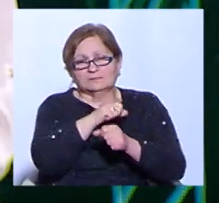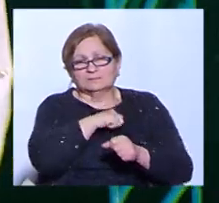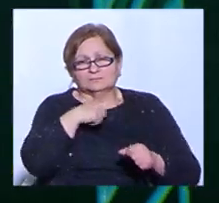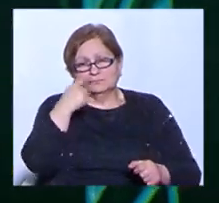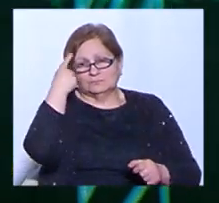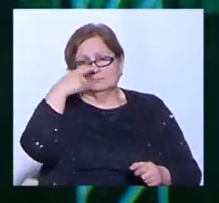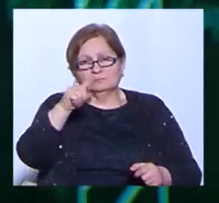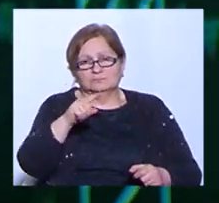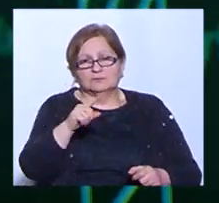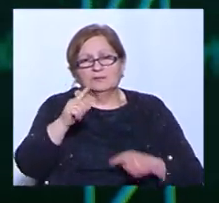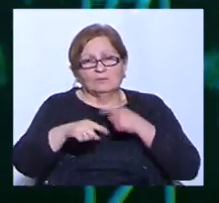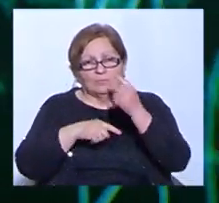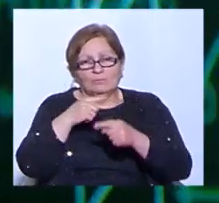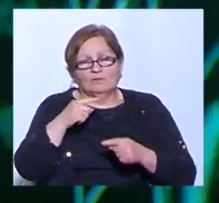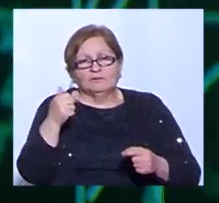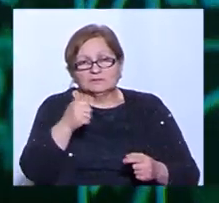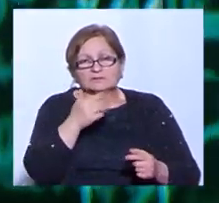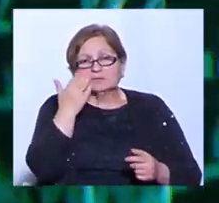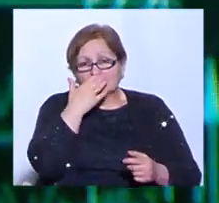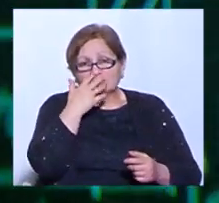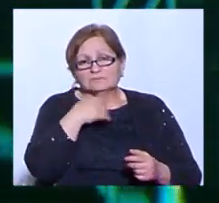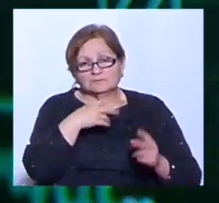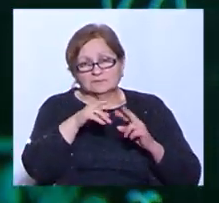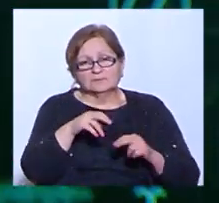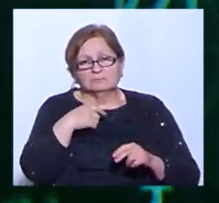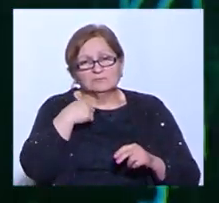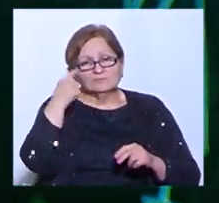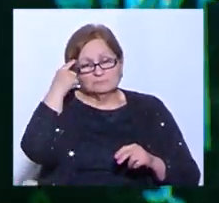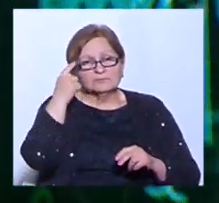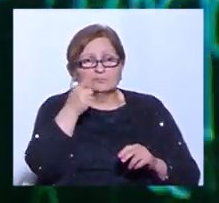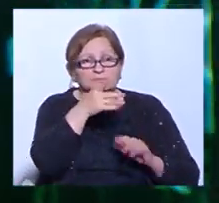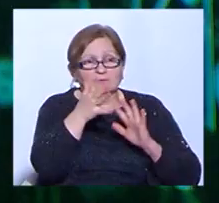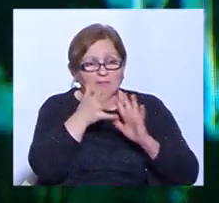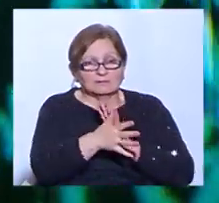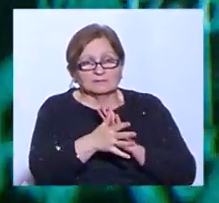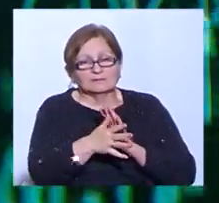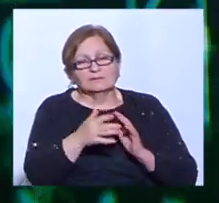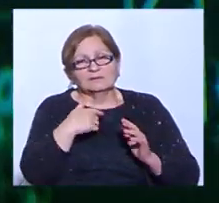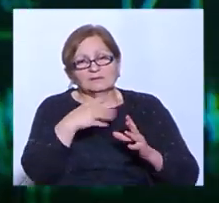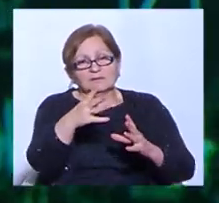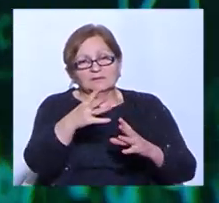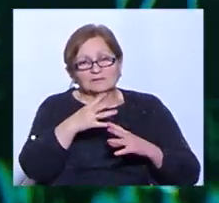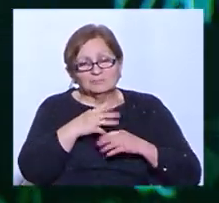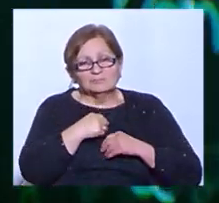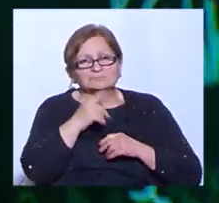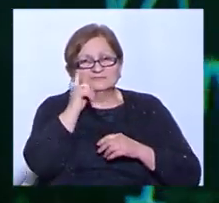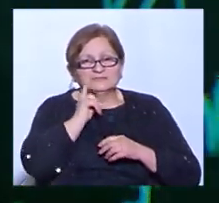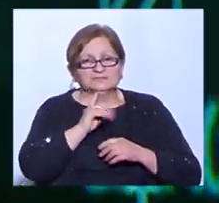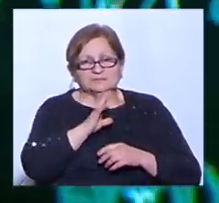გაკვეთილს მომავალ კვირაში. იმედია ყველაფერი გასაგები იყო, სასიამოვნოა თქვენთან ურთიერთობა და თქვენი მასწავლებლად